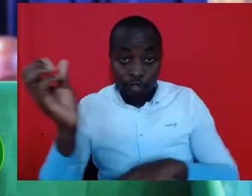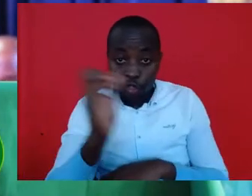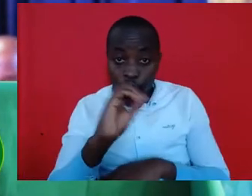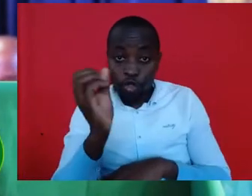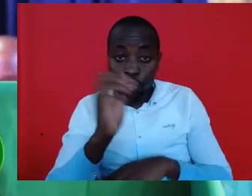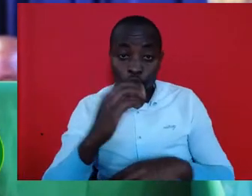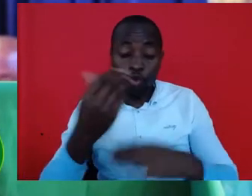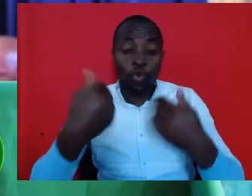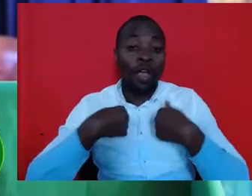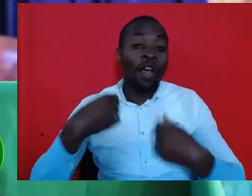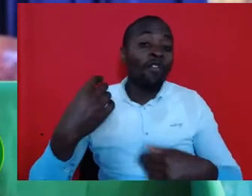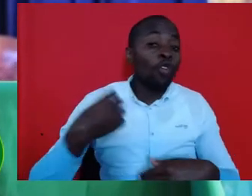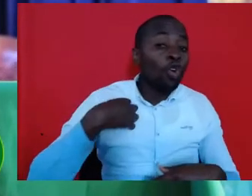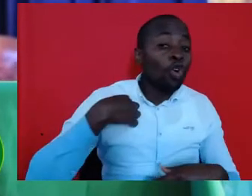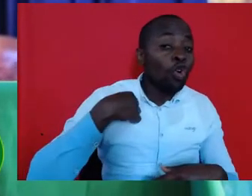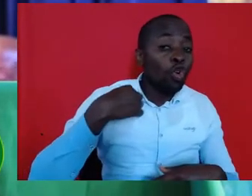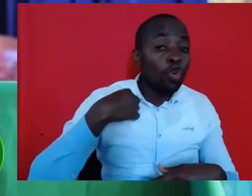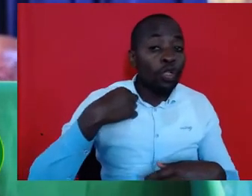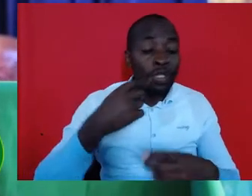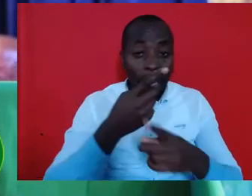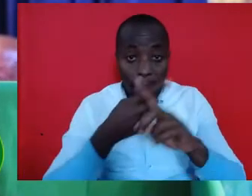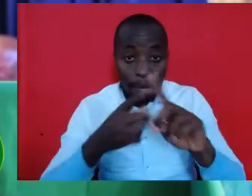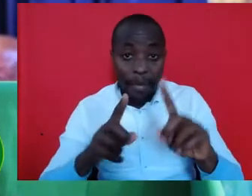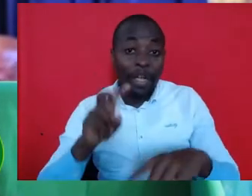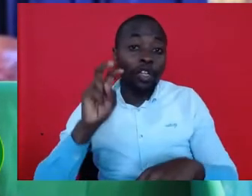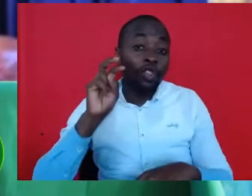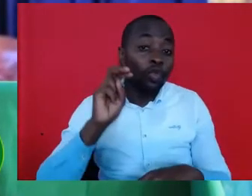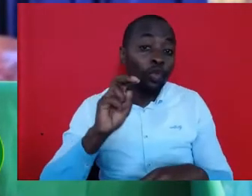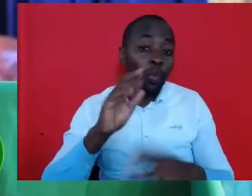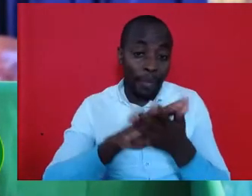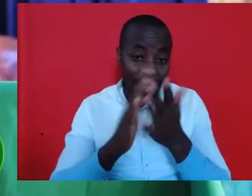Mnajivika nguo lakini hapana aonaye joto.